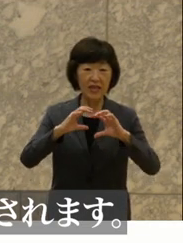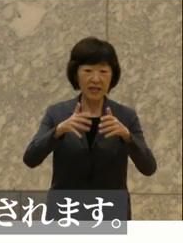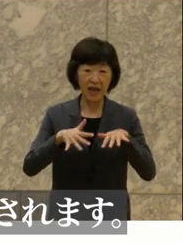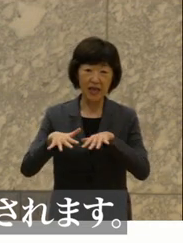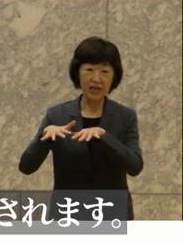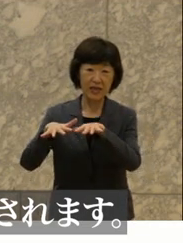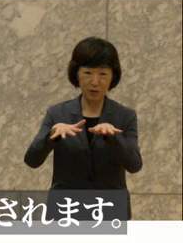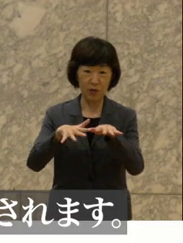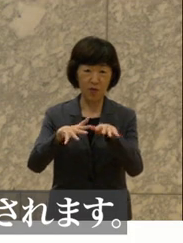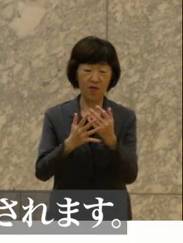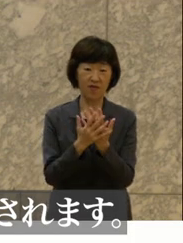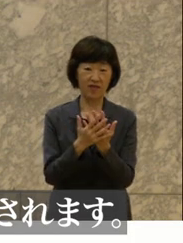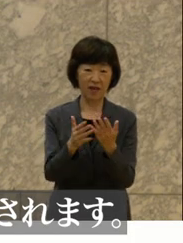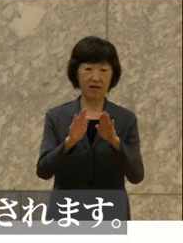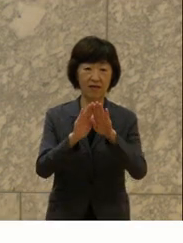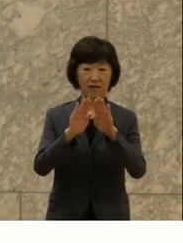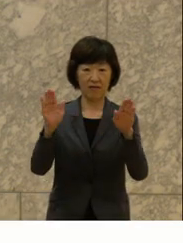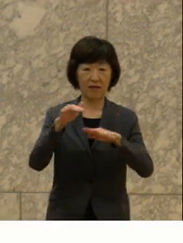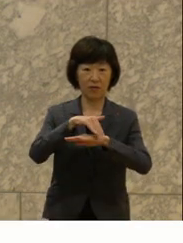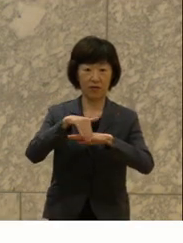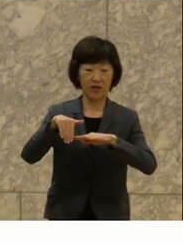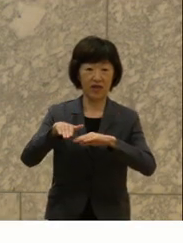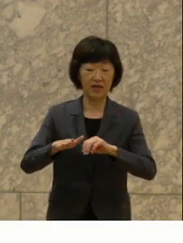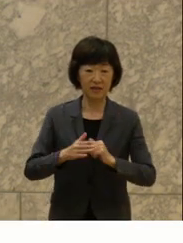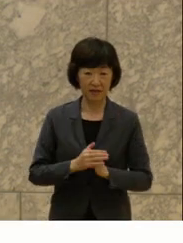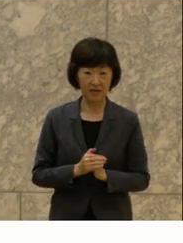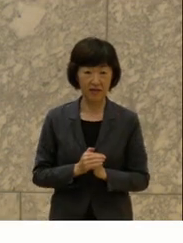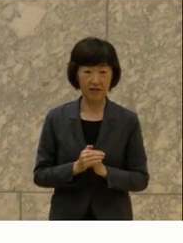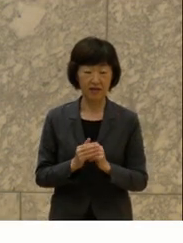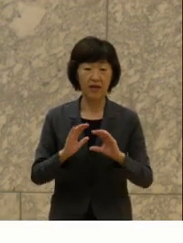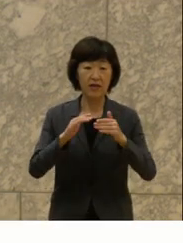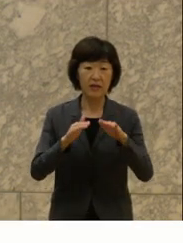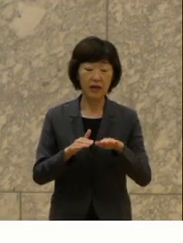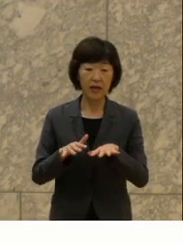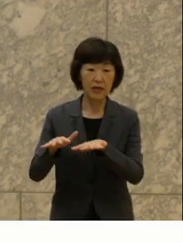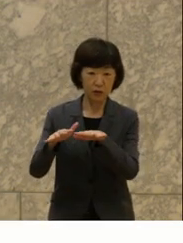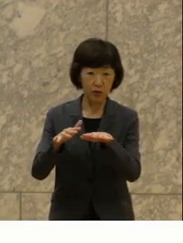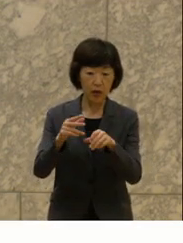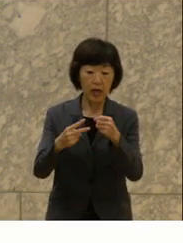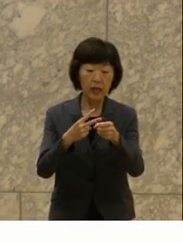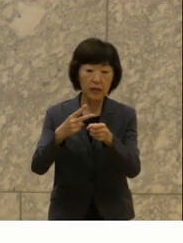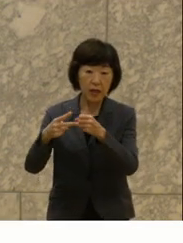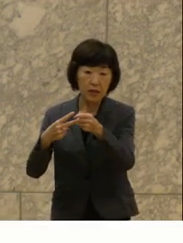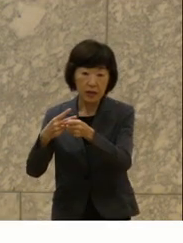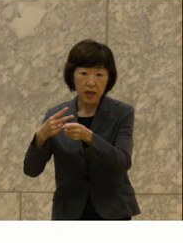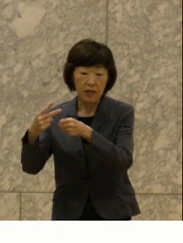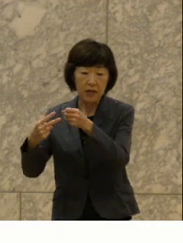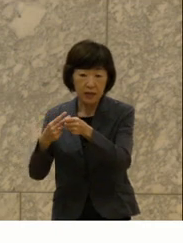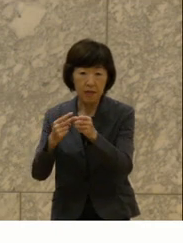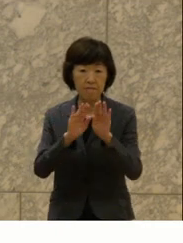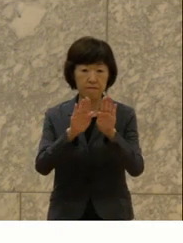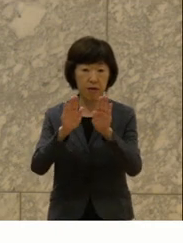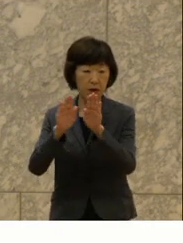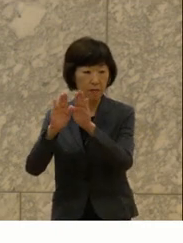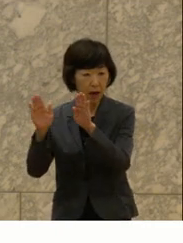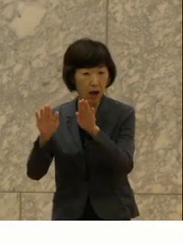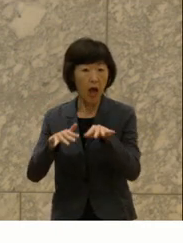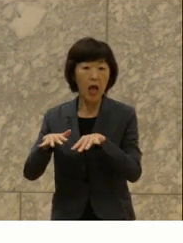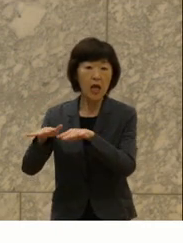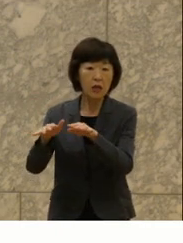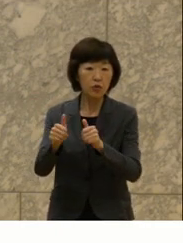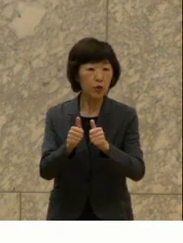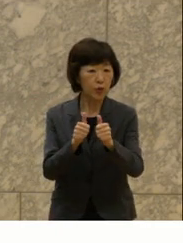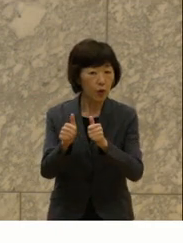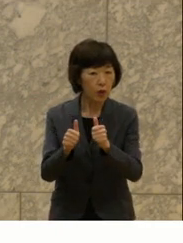選挙権大会が開催されます世界陸上は2年ごとに開催されますが陸上競技としては